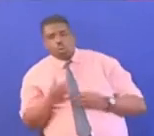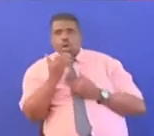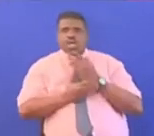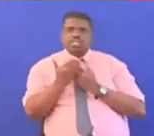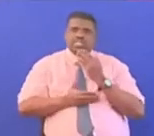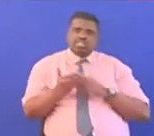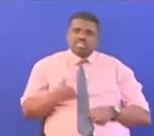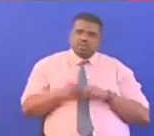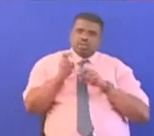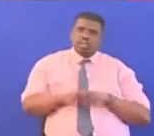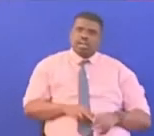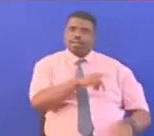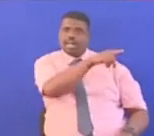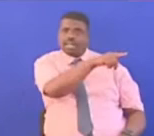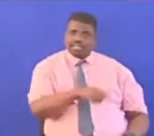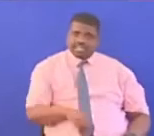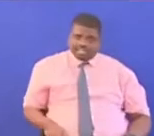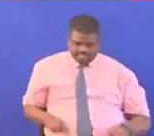nchi aliyekaa pale,